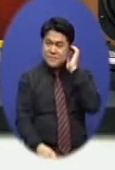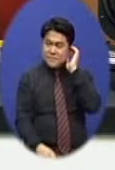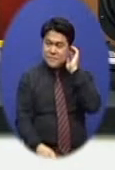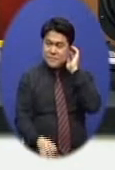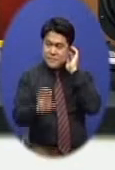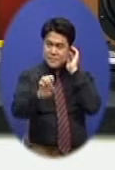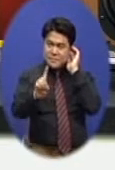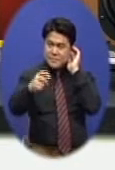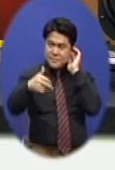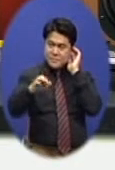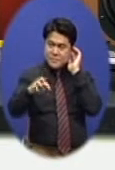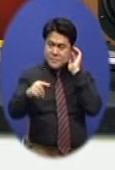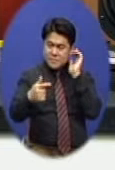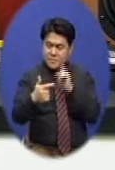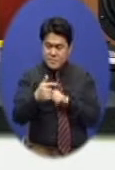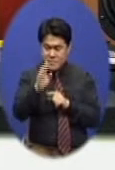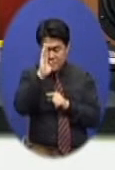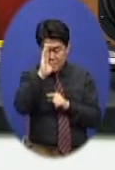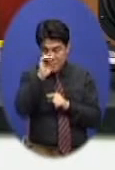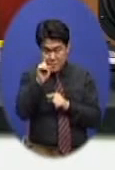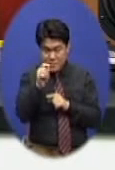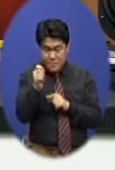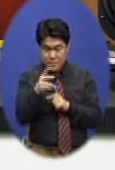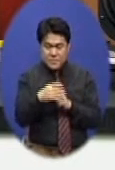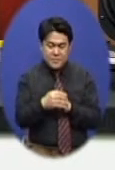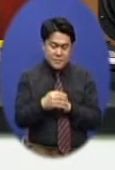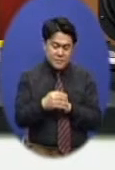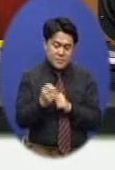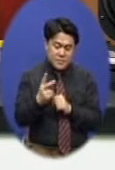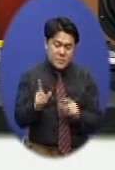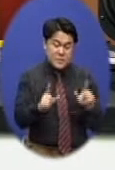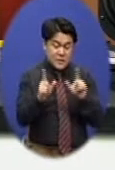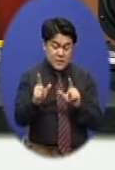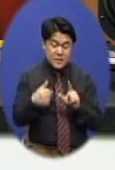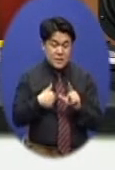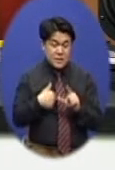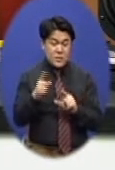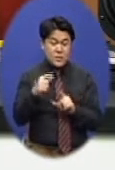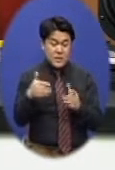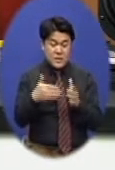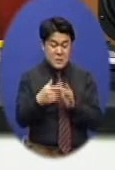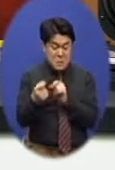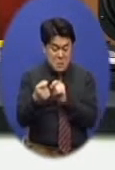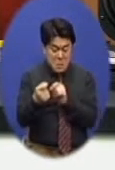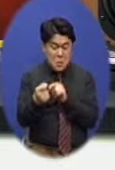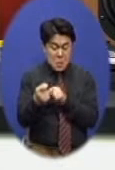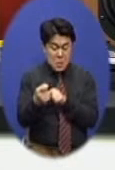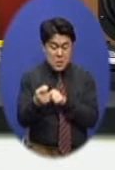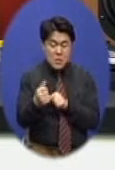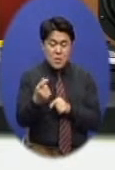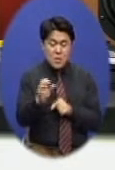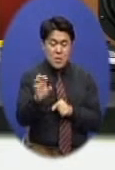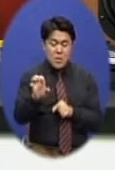하시는 소개양을 보고 네. 네. 이해도 다 하지만 내 인생도 마지막 다 하니까 네. 그 황포도들을